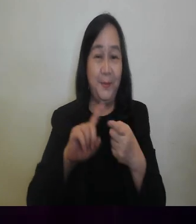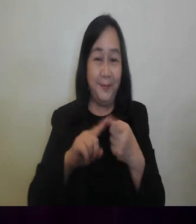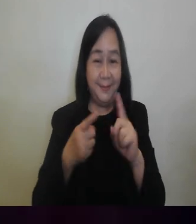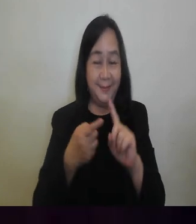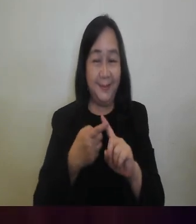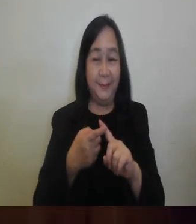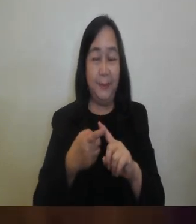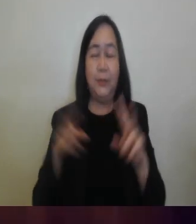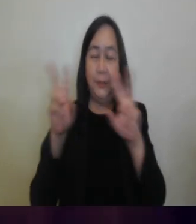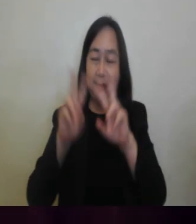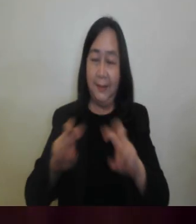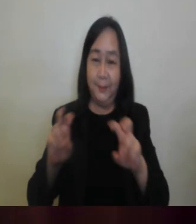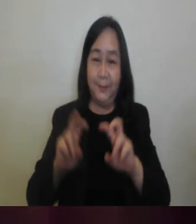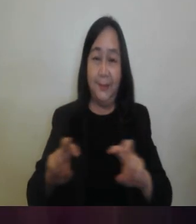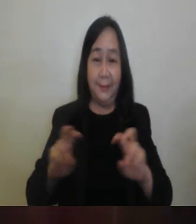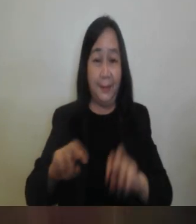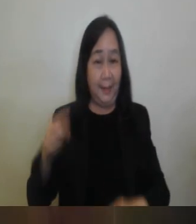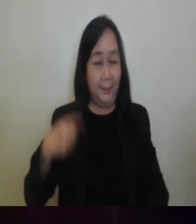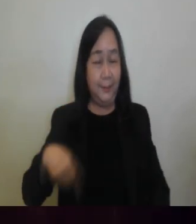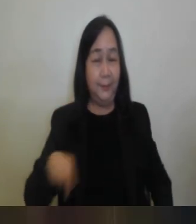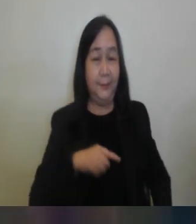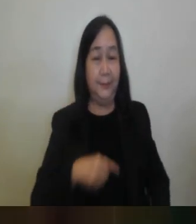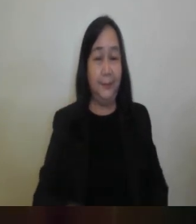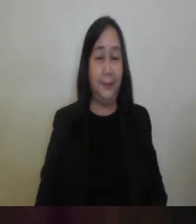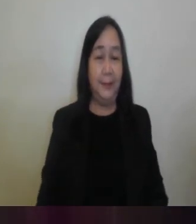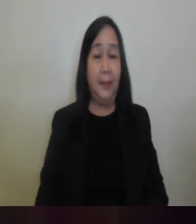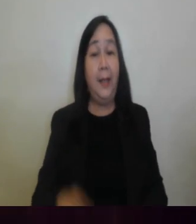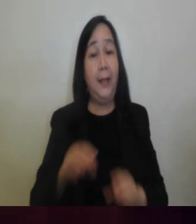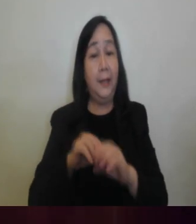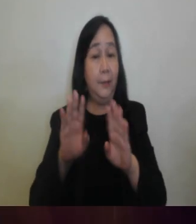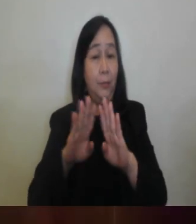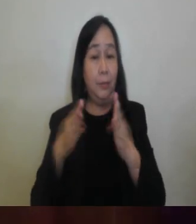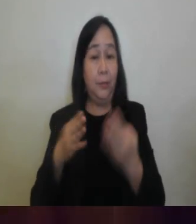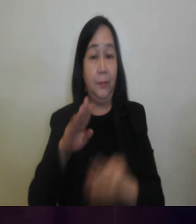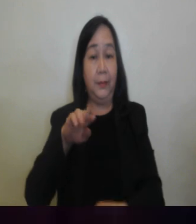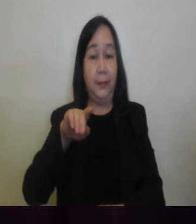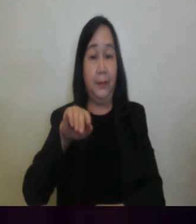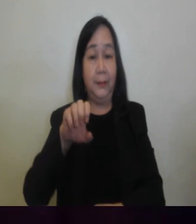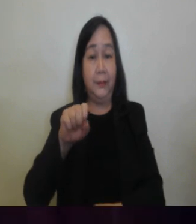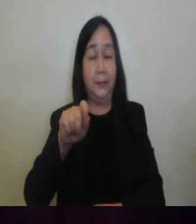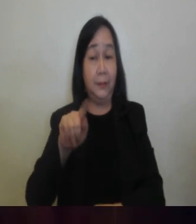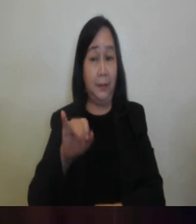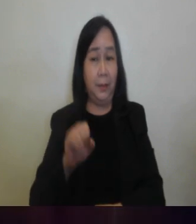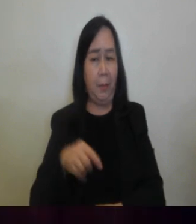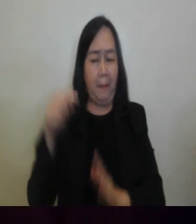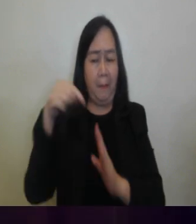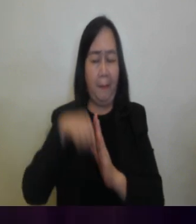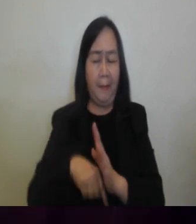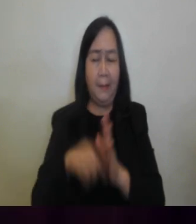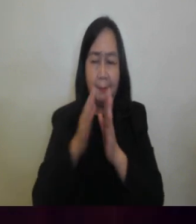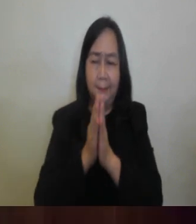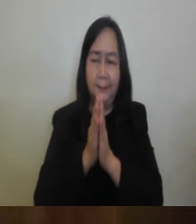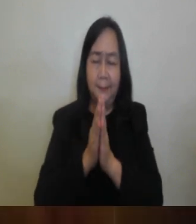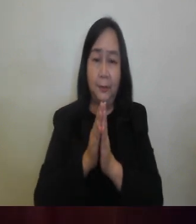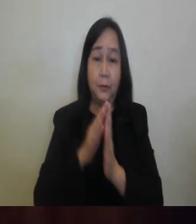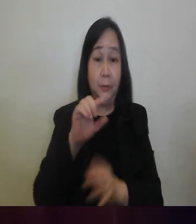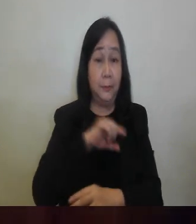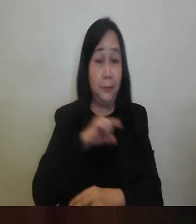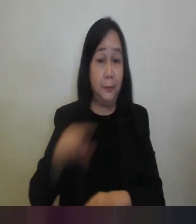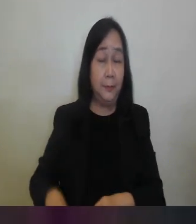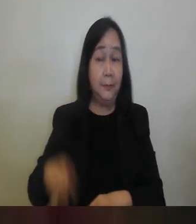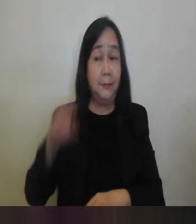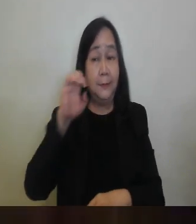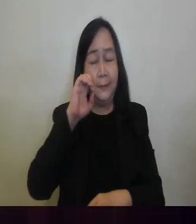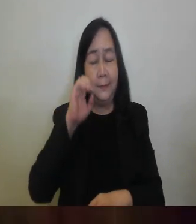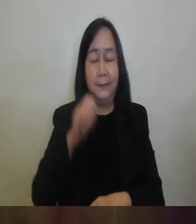Teka muna mga kapatid, magnilay muna tayo. Sa aklat ni Esther, taimtim na nanalangin si Reyna